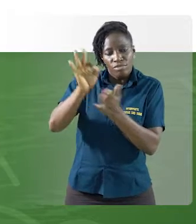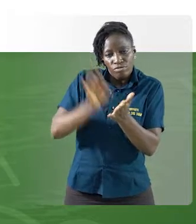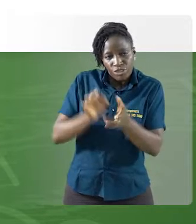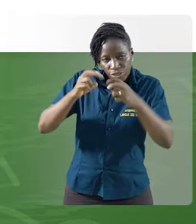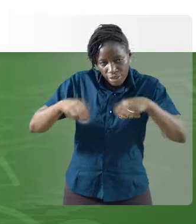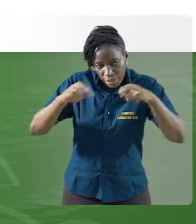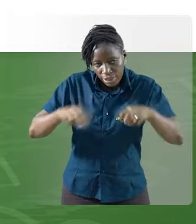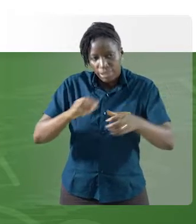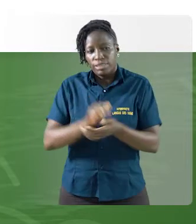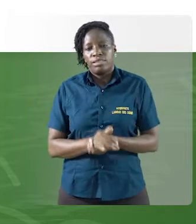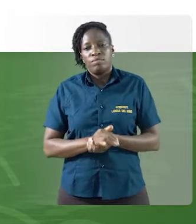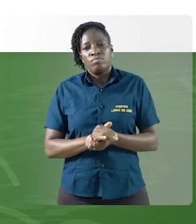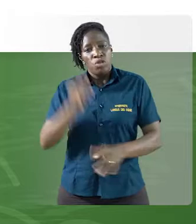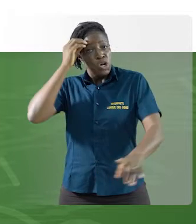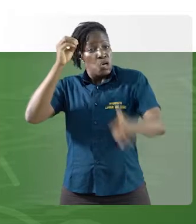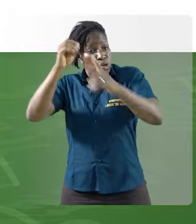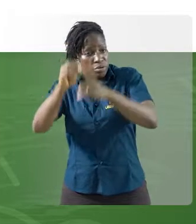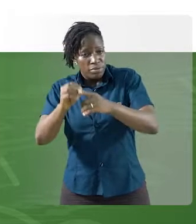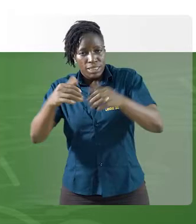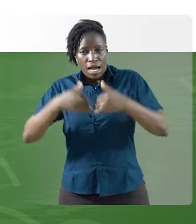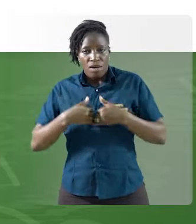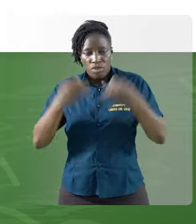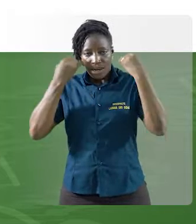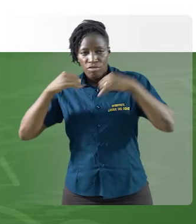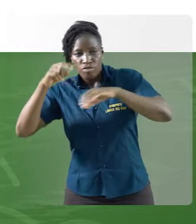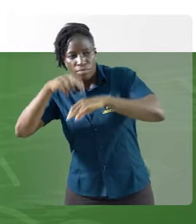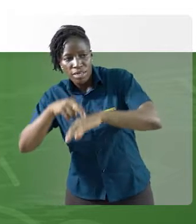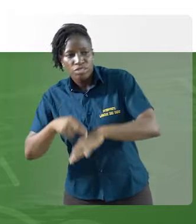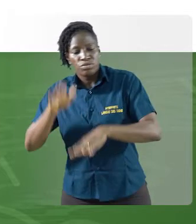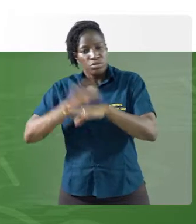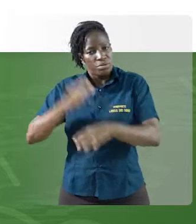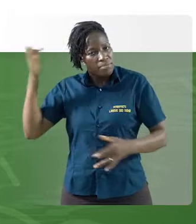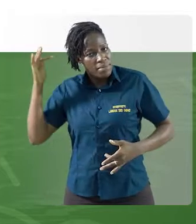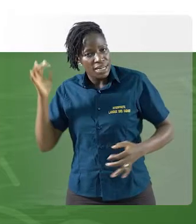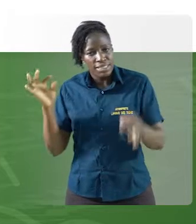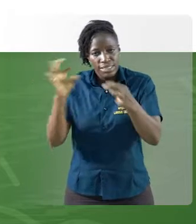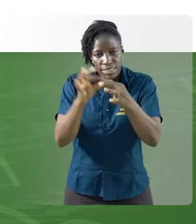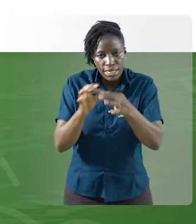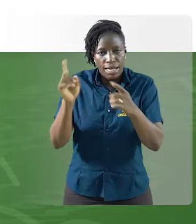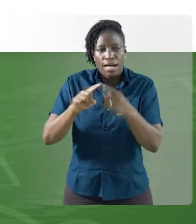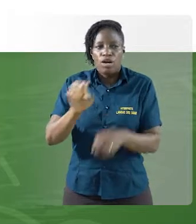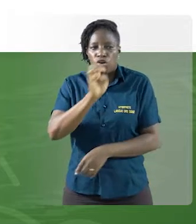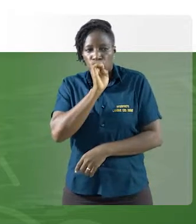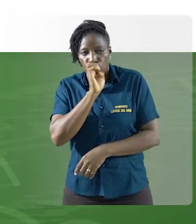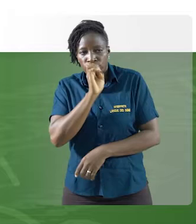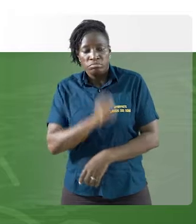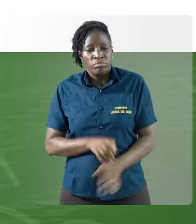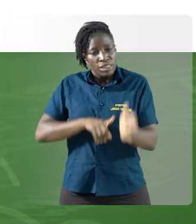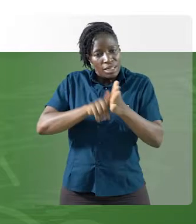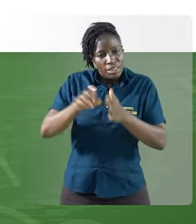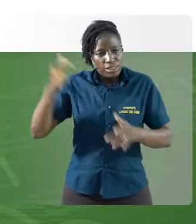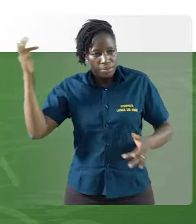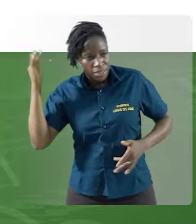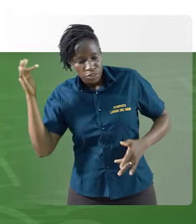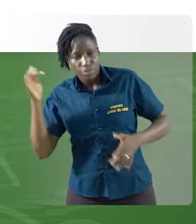fiche d'enquête dans le but d'avoir des informations sur les maladies liées à l'eau, leurs agents